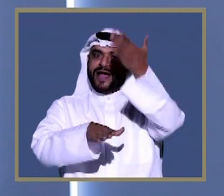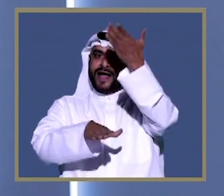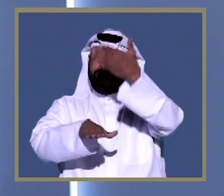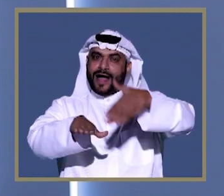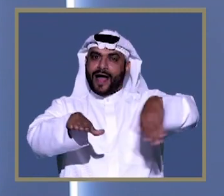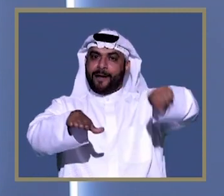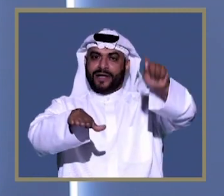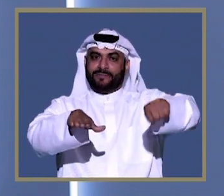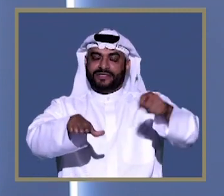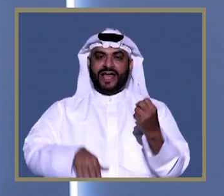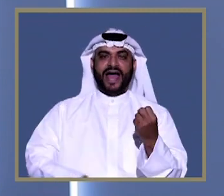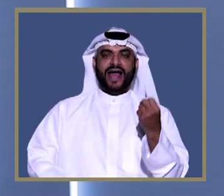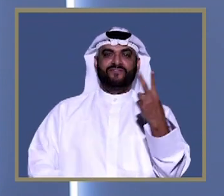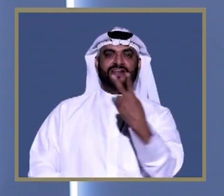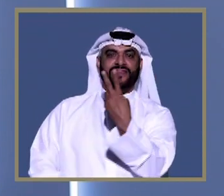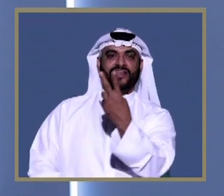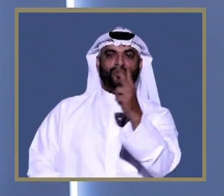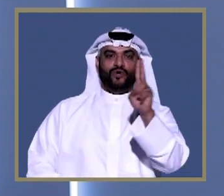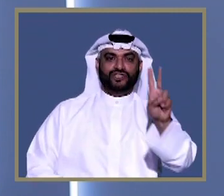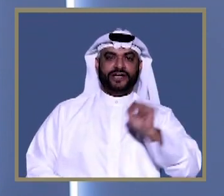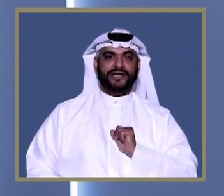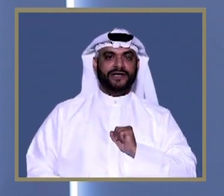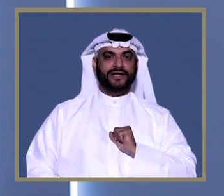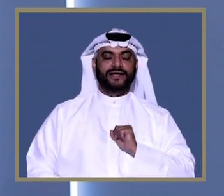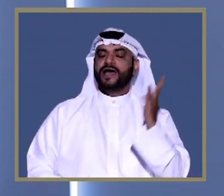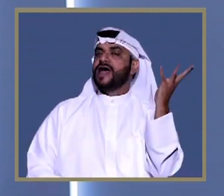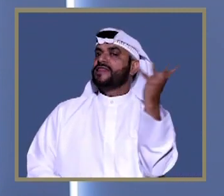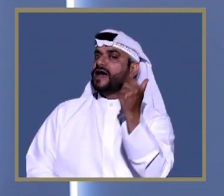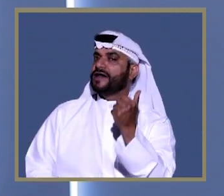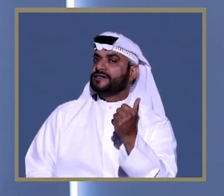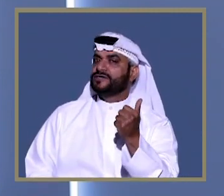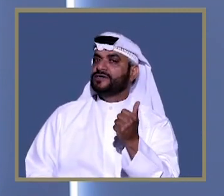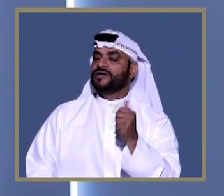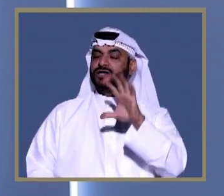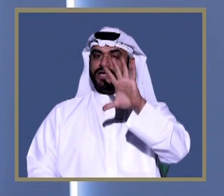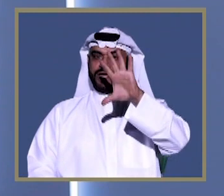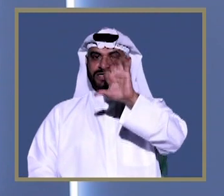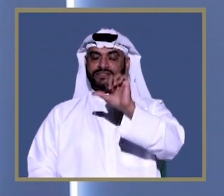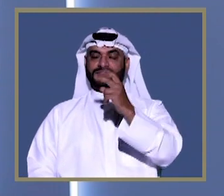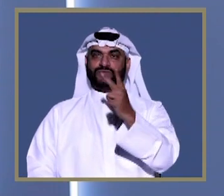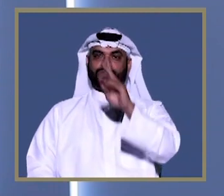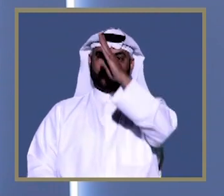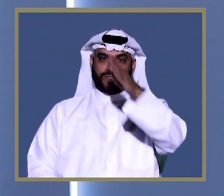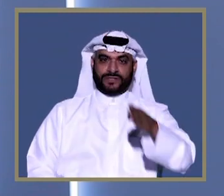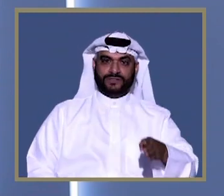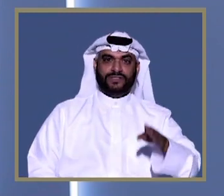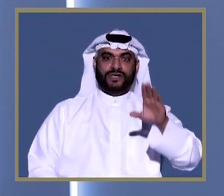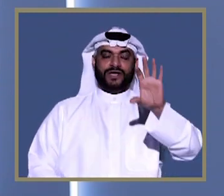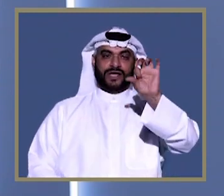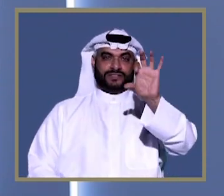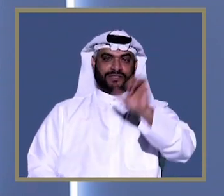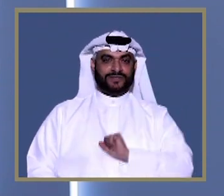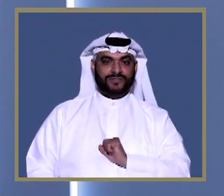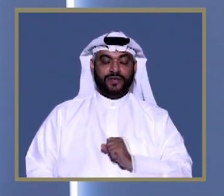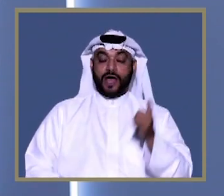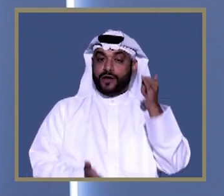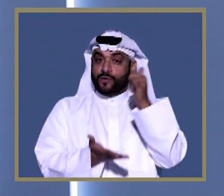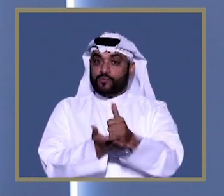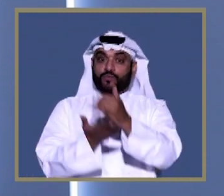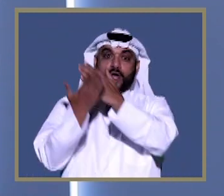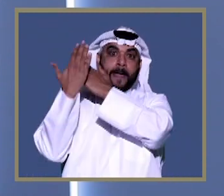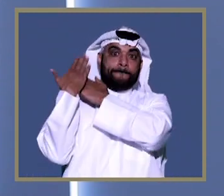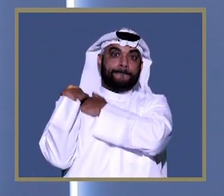الأمة 2022 في تاريخ 9 سبتمبر، وعلينا جميعا مسؤولية